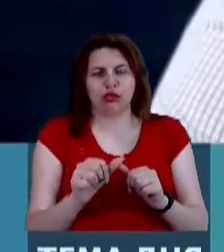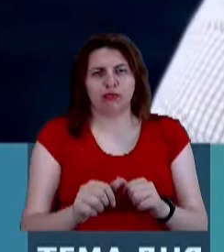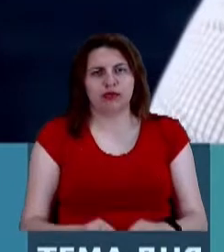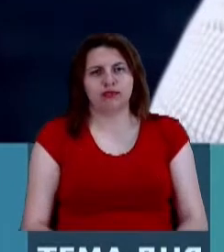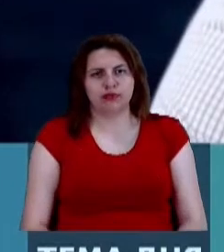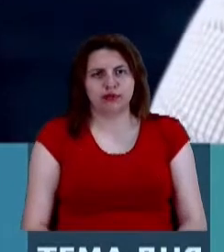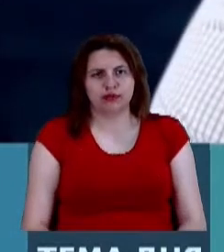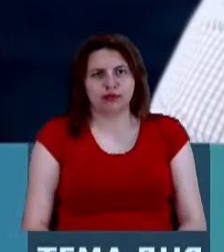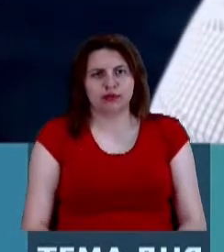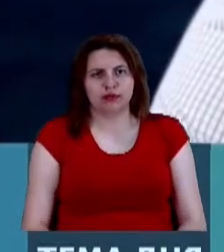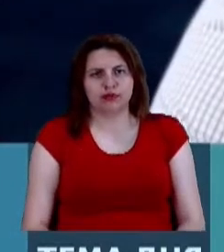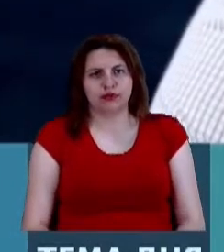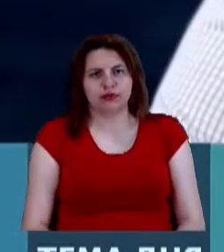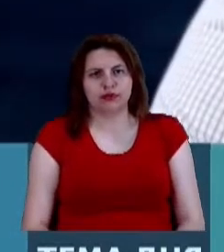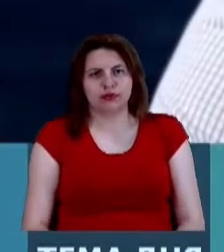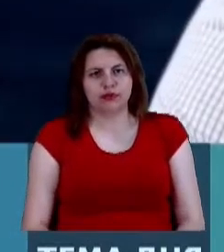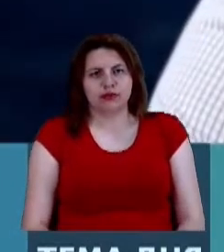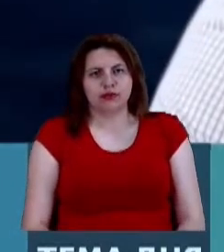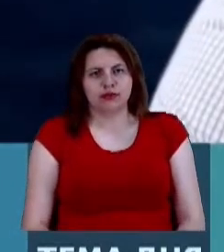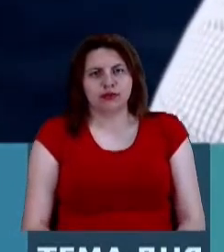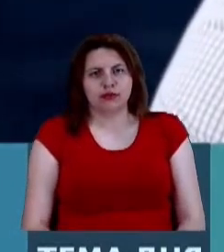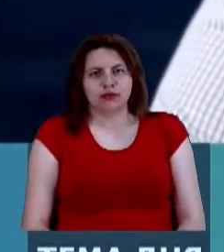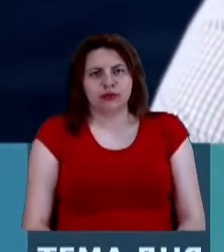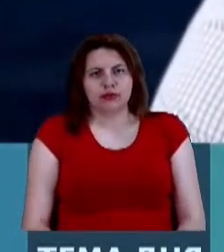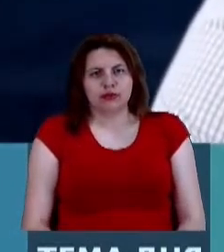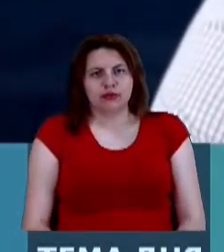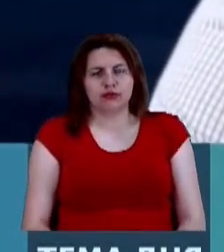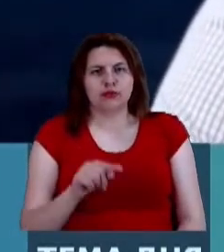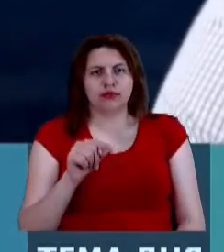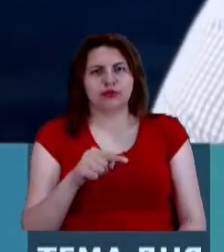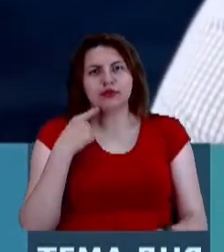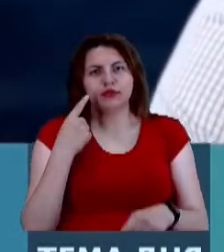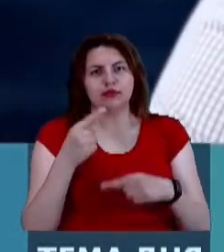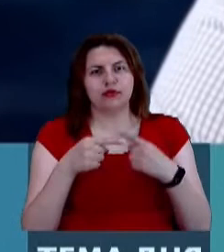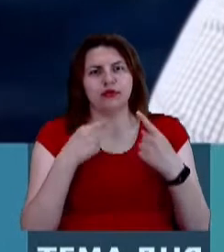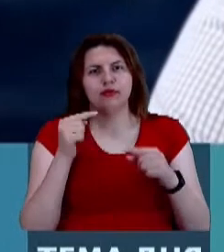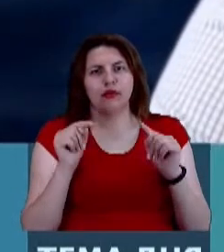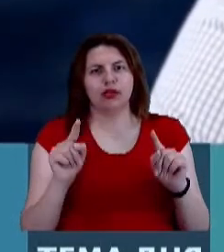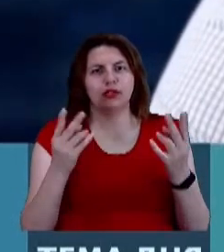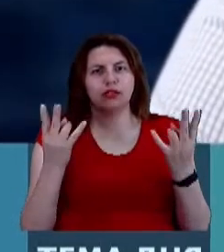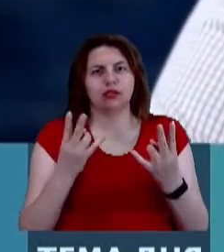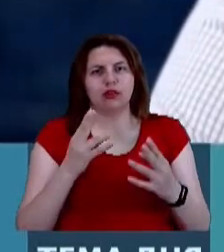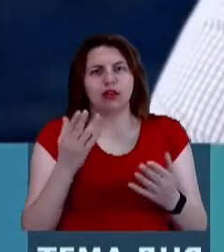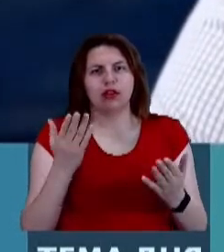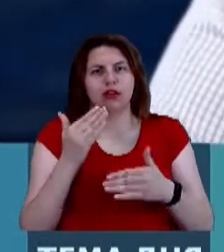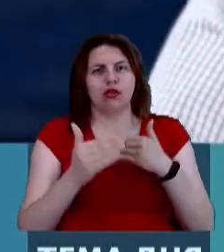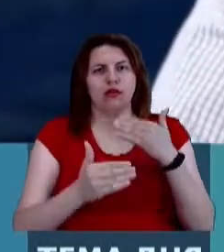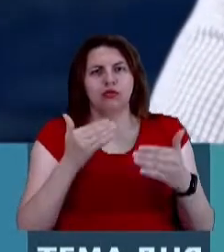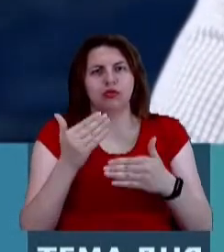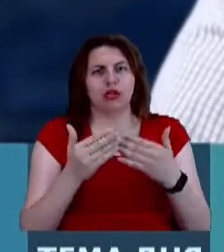Ви знаєте, ну тут йдеться про те, що нам треба думати не на якому етапі, а нам